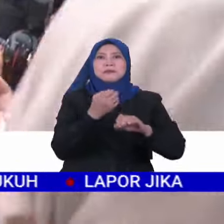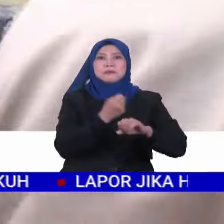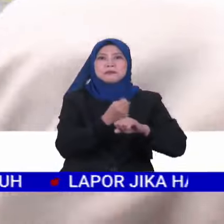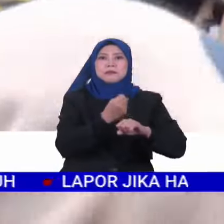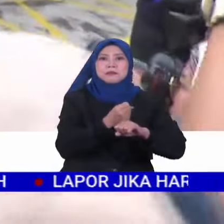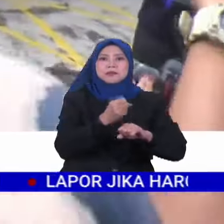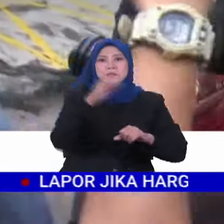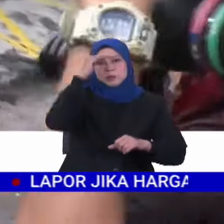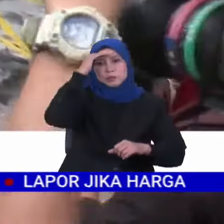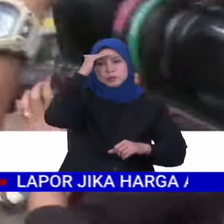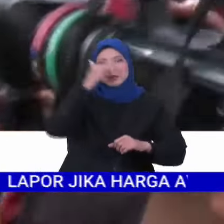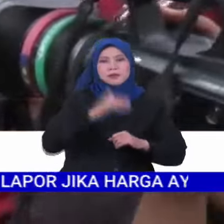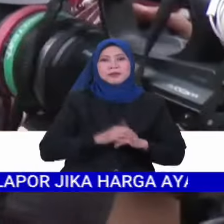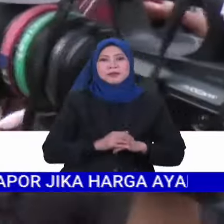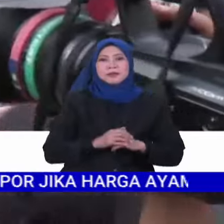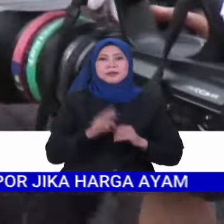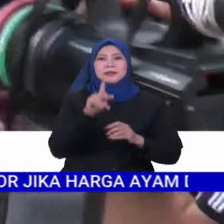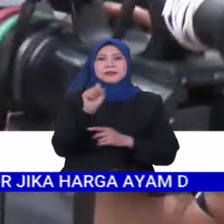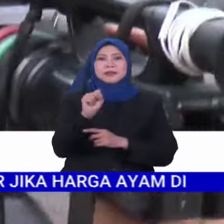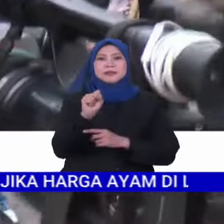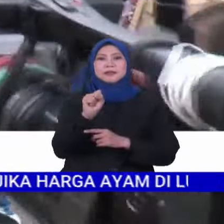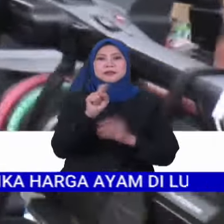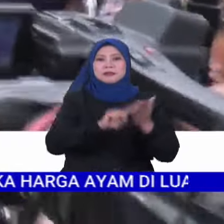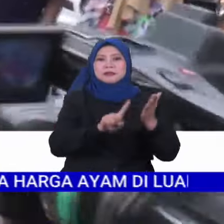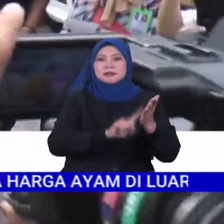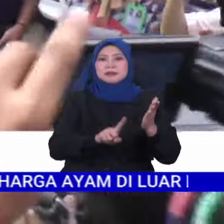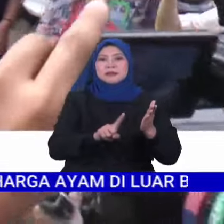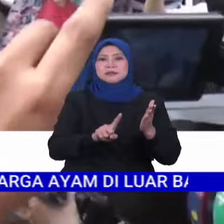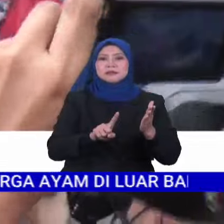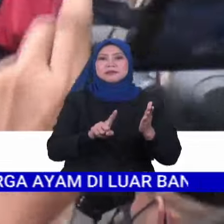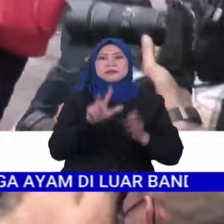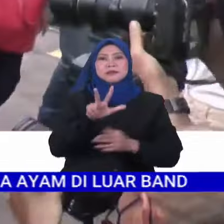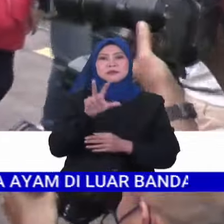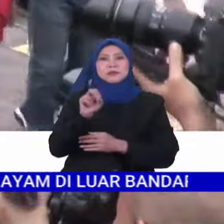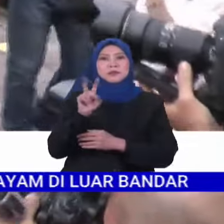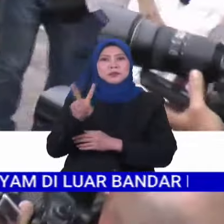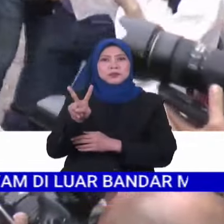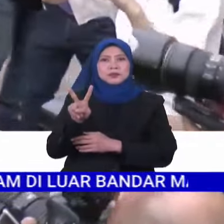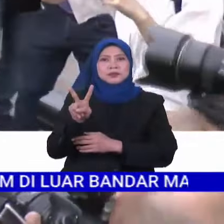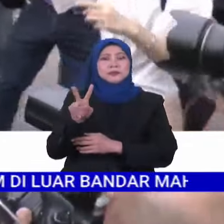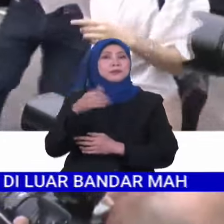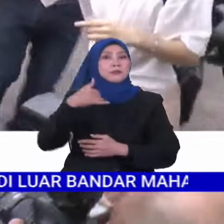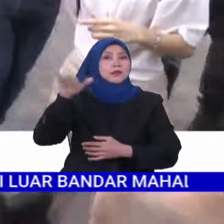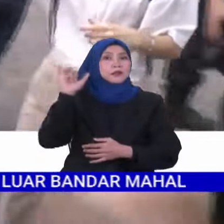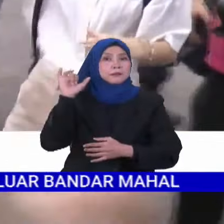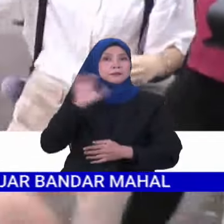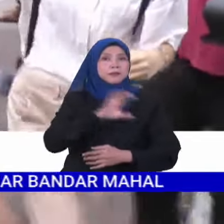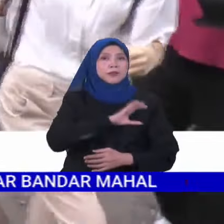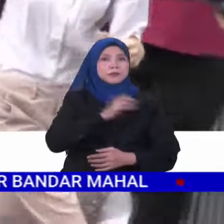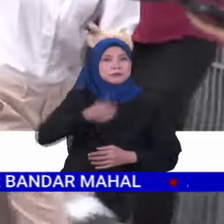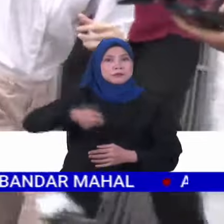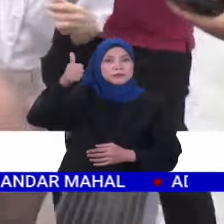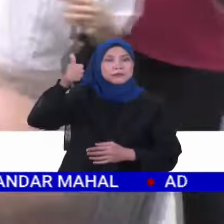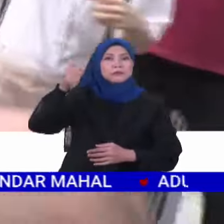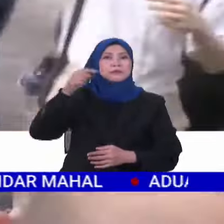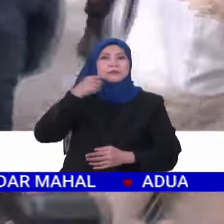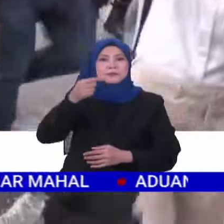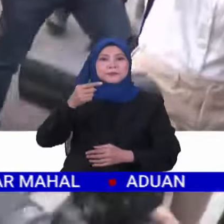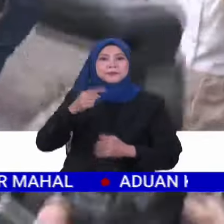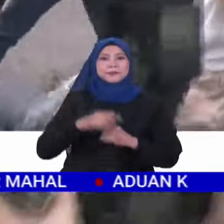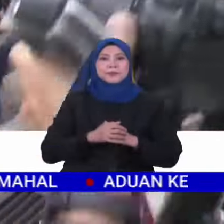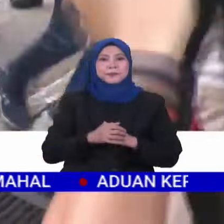baru ceshachoi 302 konon keseksaan semalam ketua polis daerah coba rustan